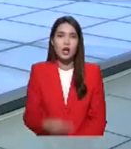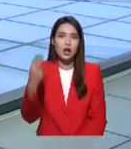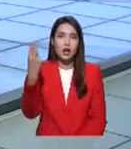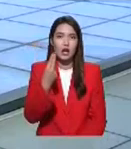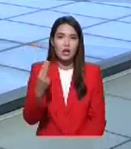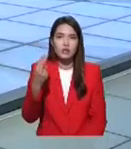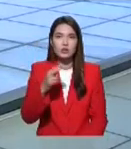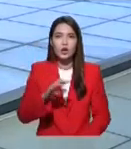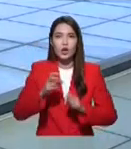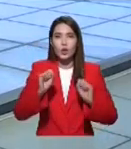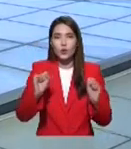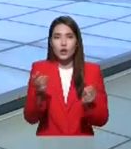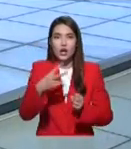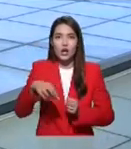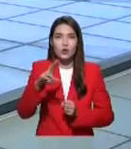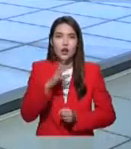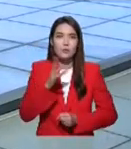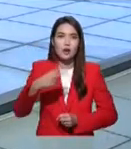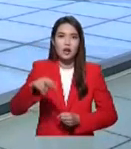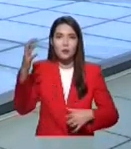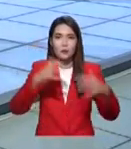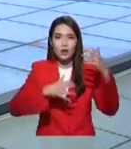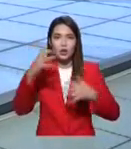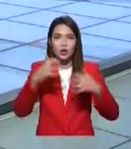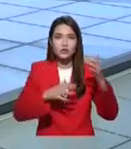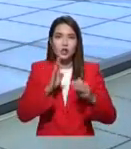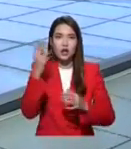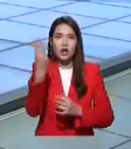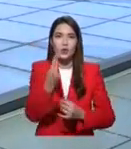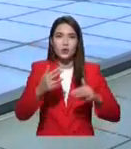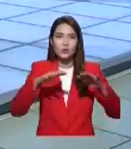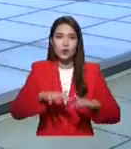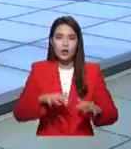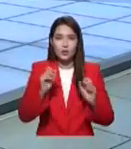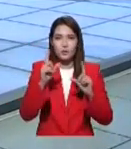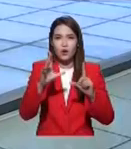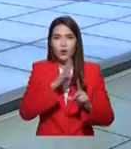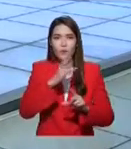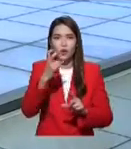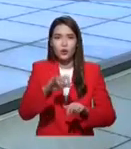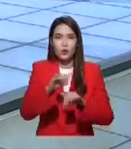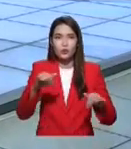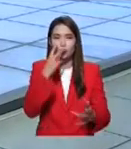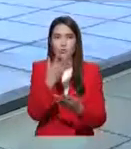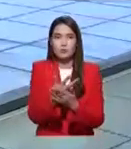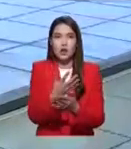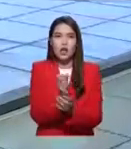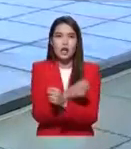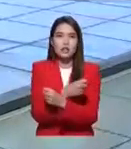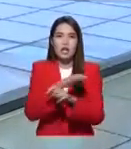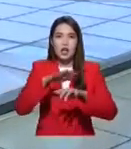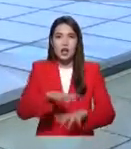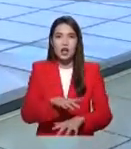Астананы көк мұз басты. Желтоқсандағы жаңбыр таңата ел ордалықтардың есін шығарды. 200-ге жуық адам тайып жығылып,